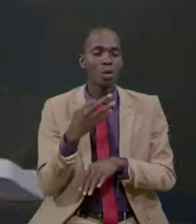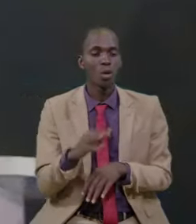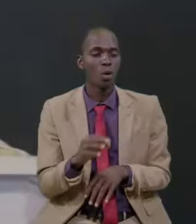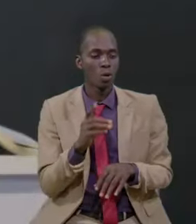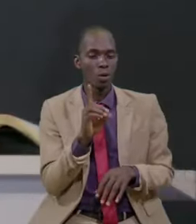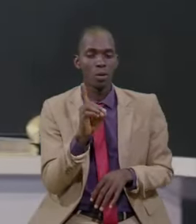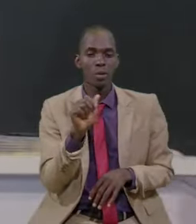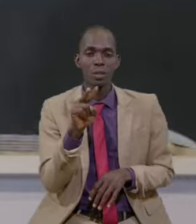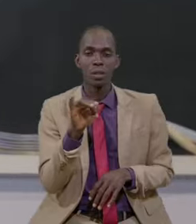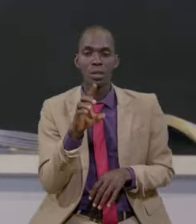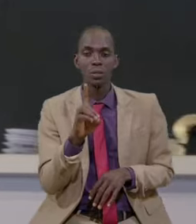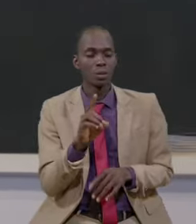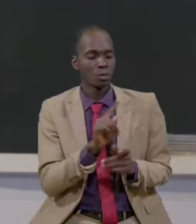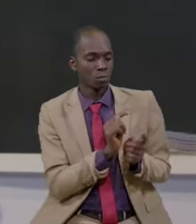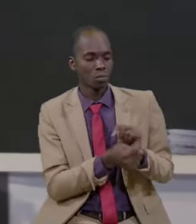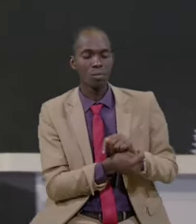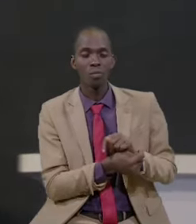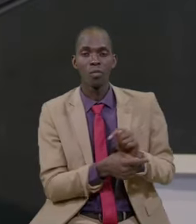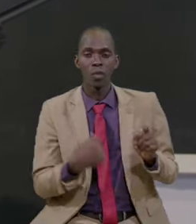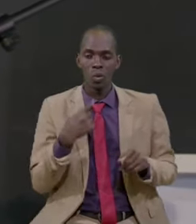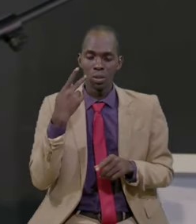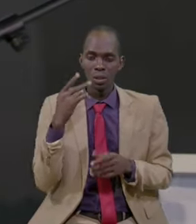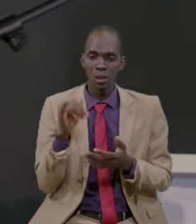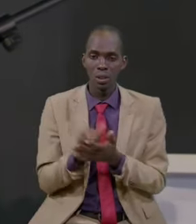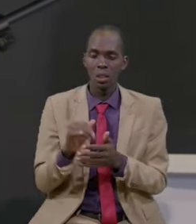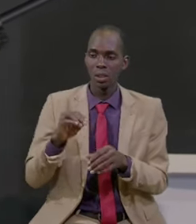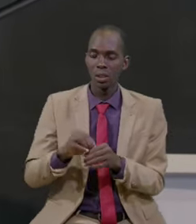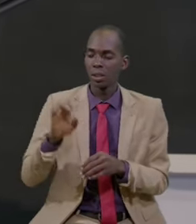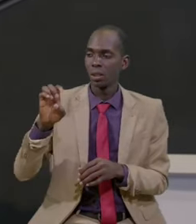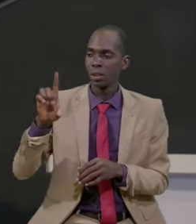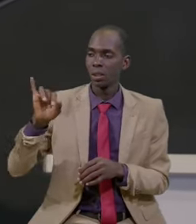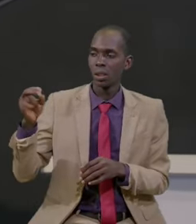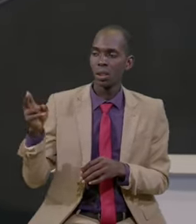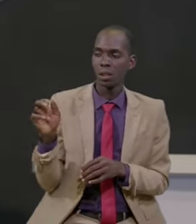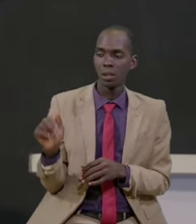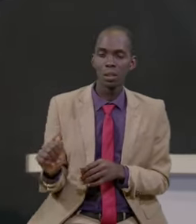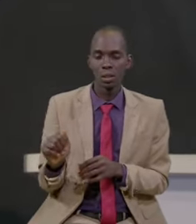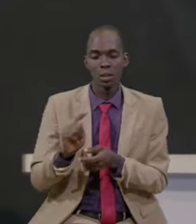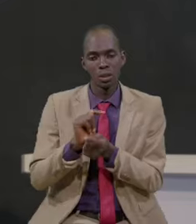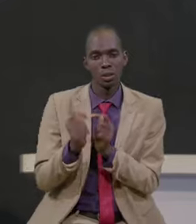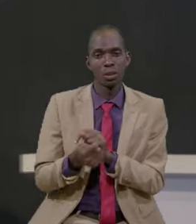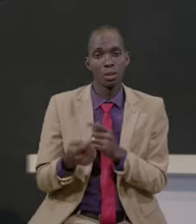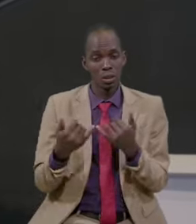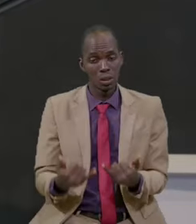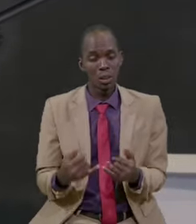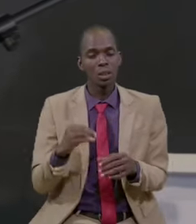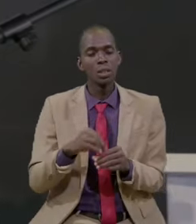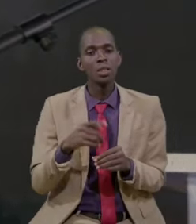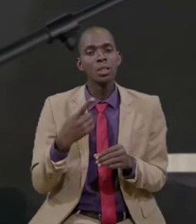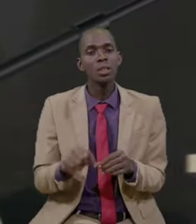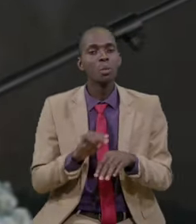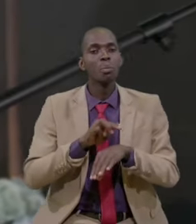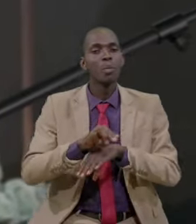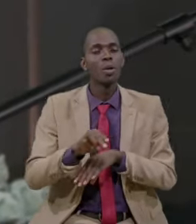ministère d'Élie, transformer. Nous sommes là maintenant, dans le ministère des apôtres, dans le